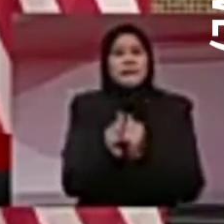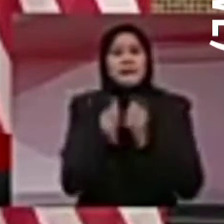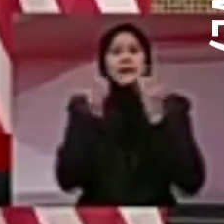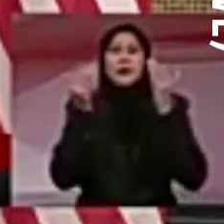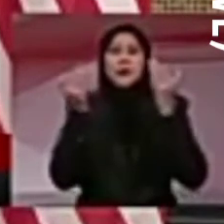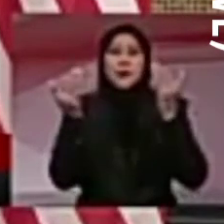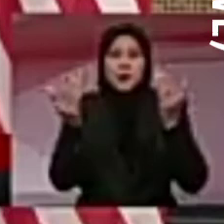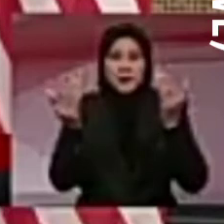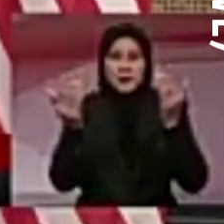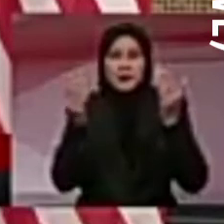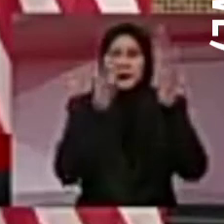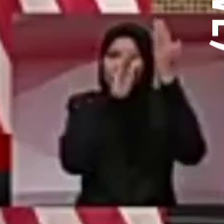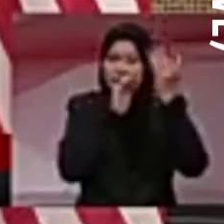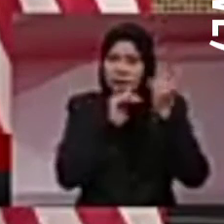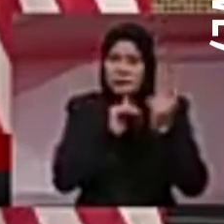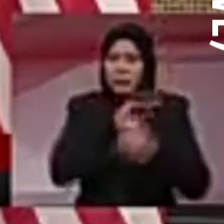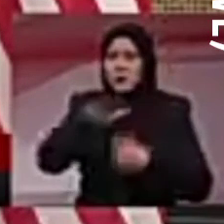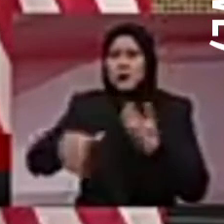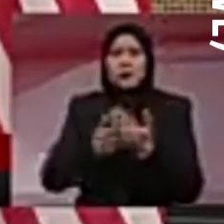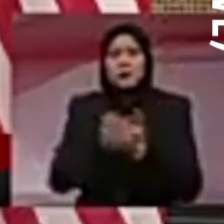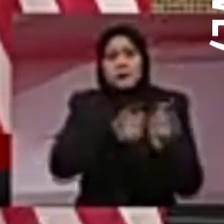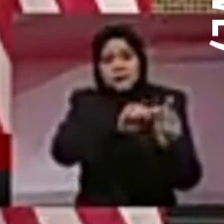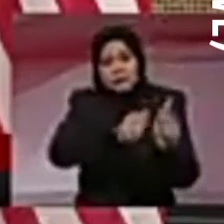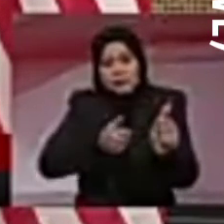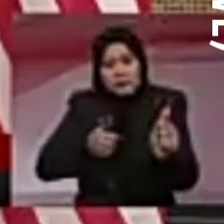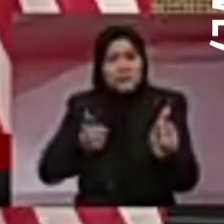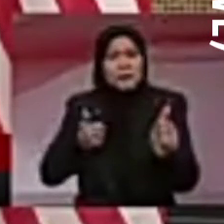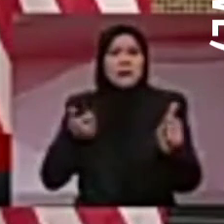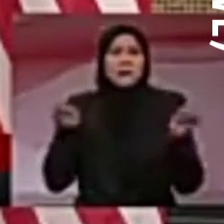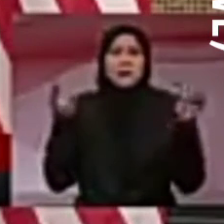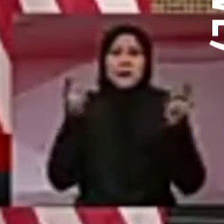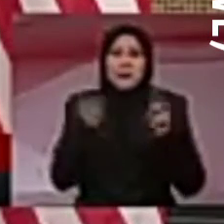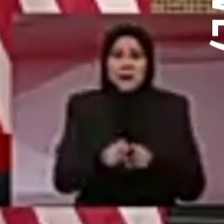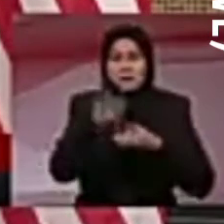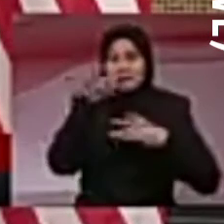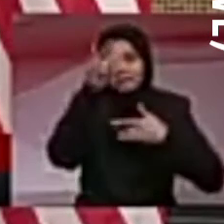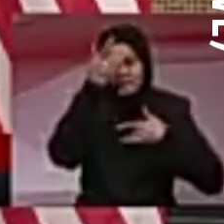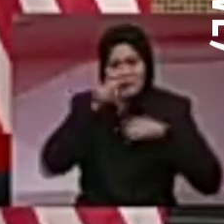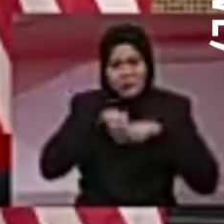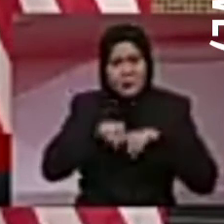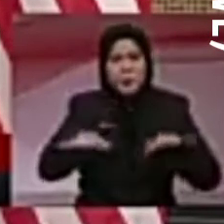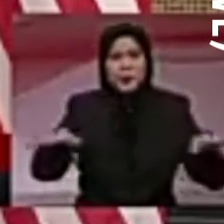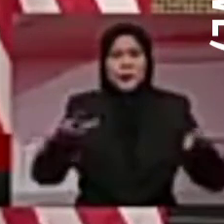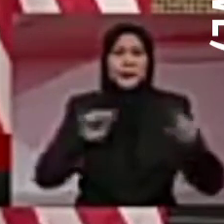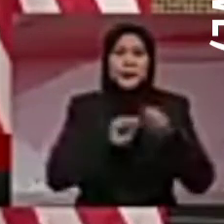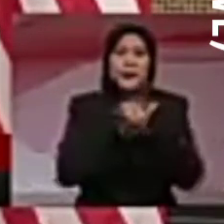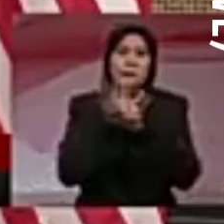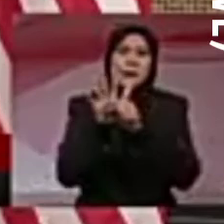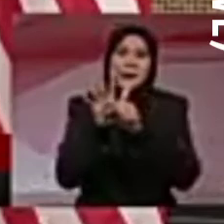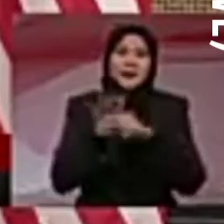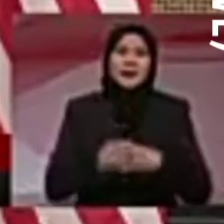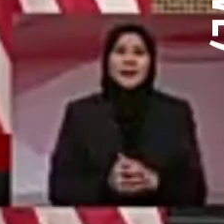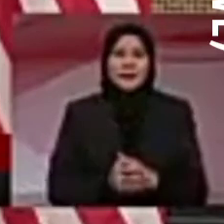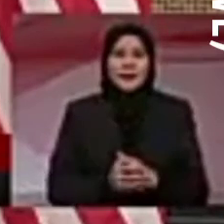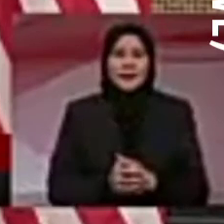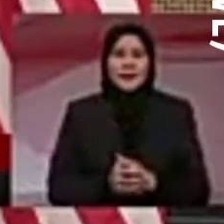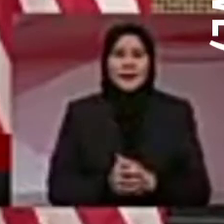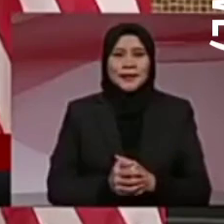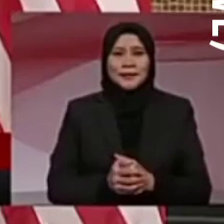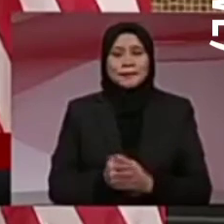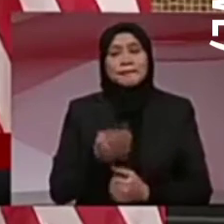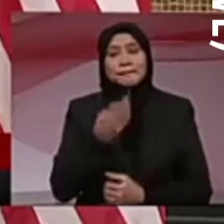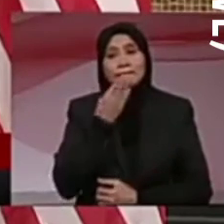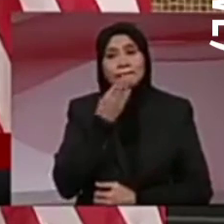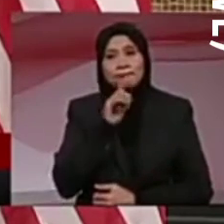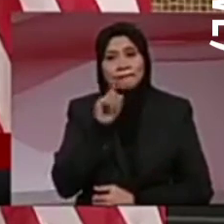berdoa semoga kita semua dihindari kepada jangkitan bar escovit 19 belahi Taufiq